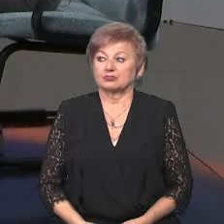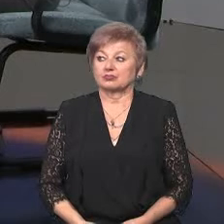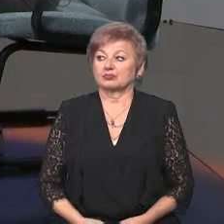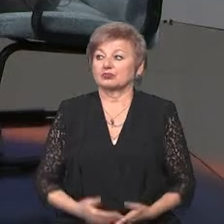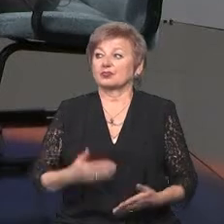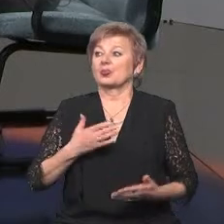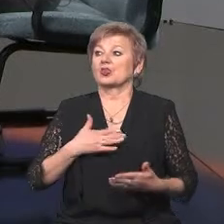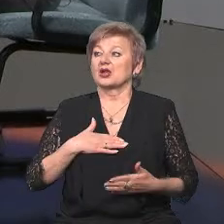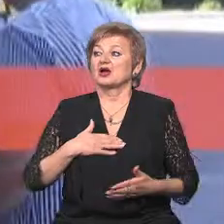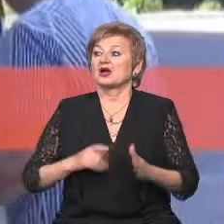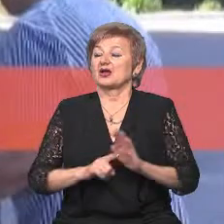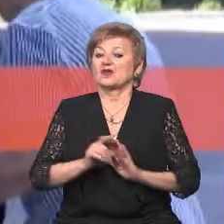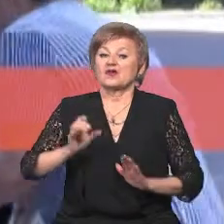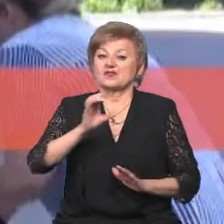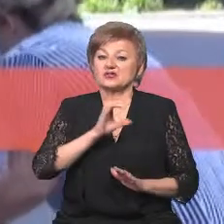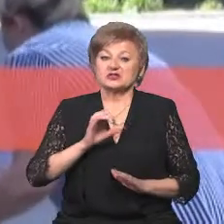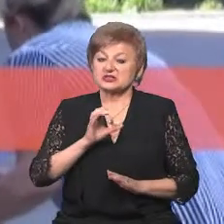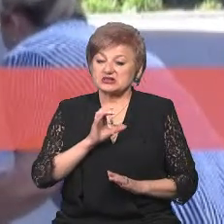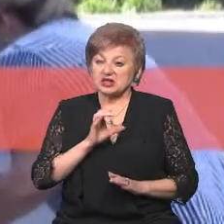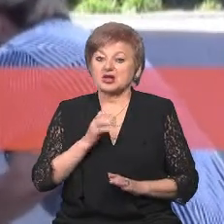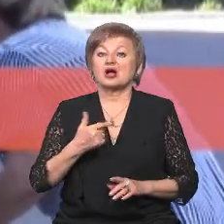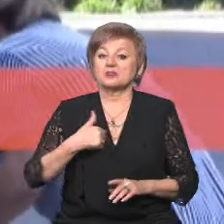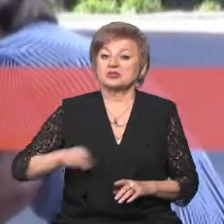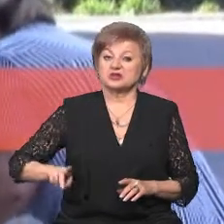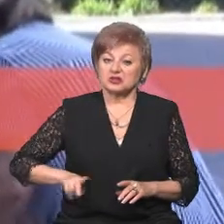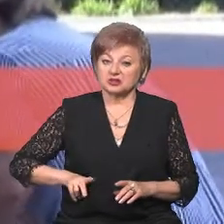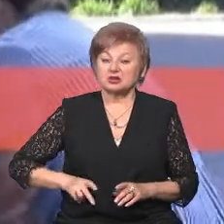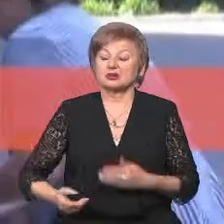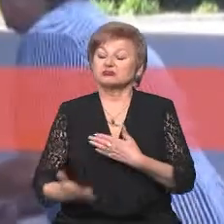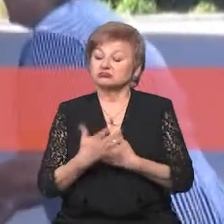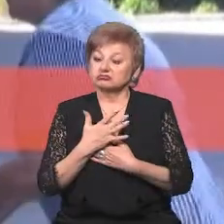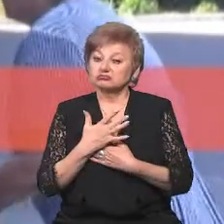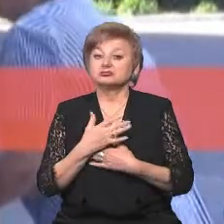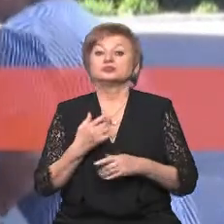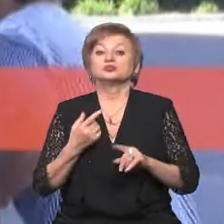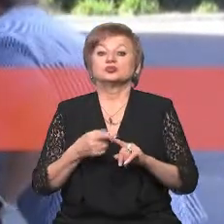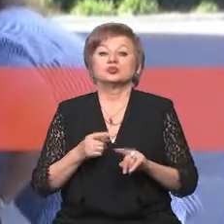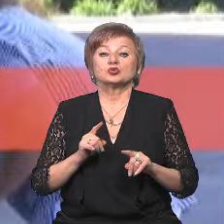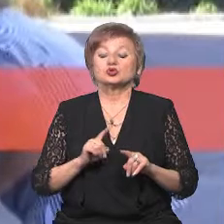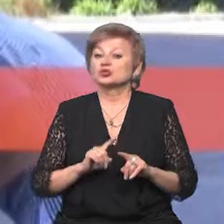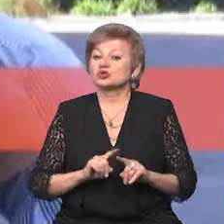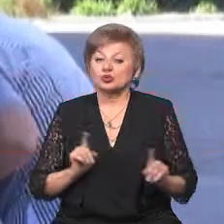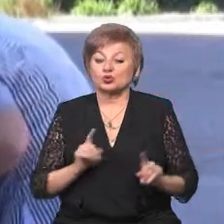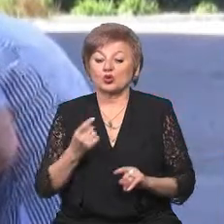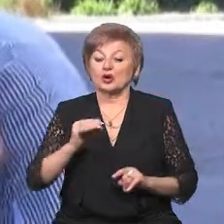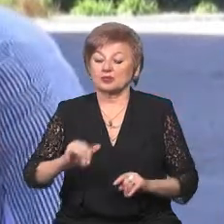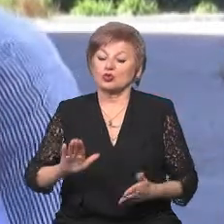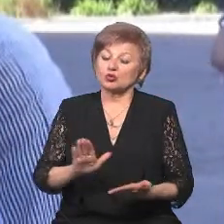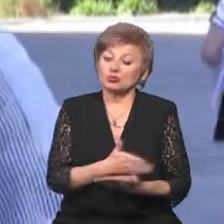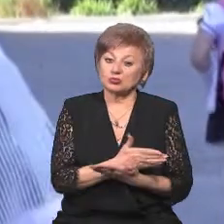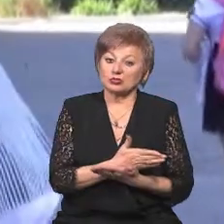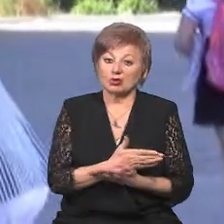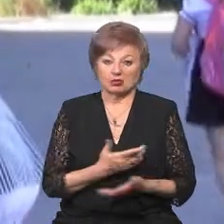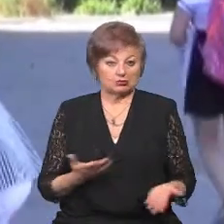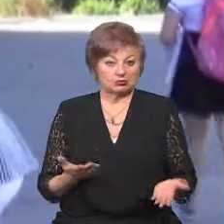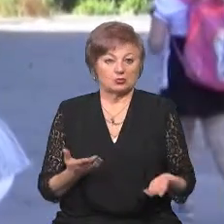3 сентября мені видали наказ директора. 3 вересня директор видав мені наказ іменний, тільки на мою дитину, що вона відсторонена, але тільки